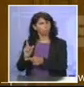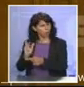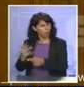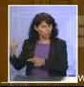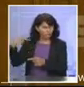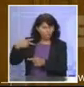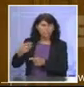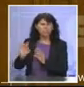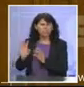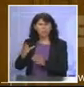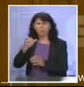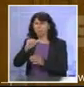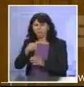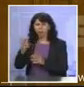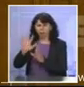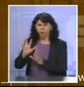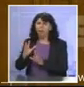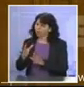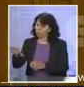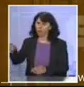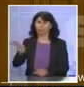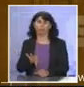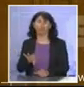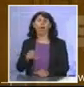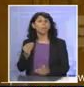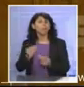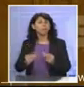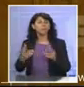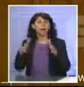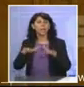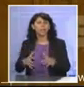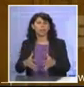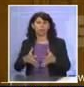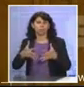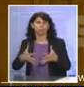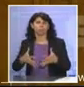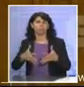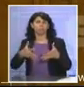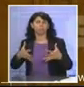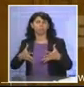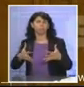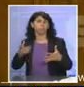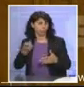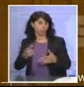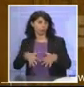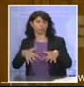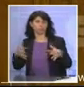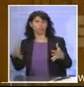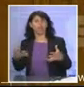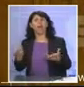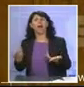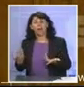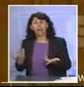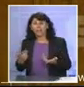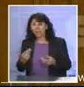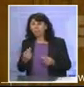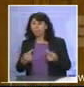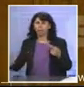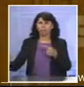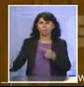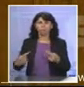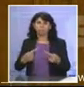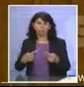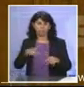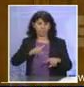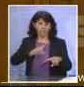χώρα. Έτσι, όχι μόνο διωγγώνεται το πρόβλημα της ανεργίας στην Ελλάδα, αλλά και οξύνονται οι κοινωνικές αντιπαραθέσεις